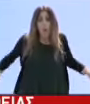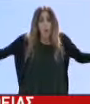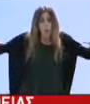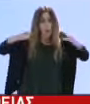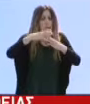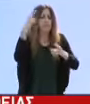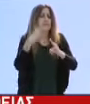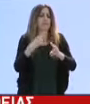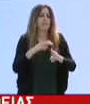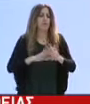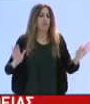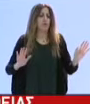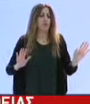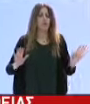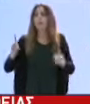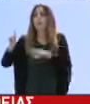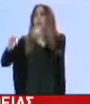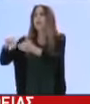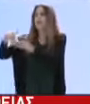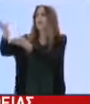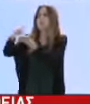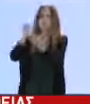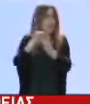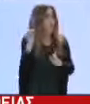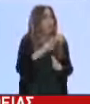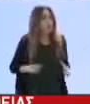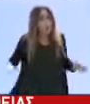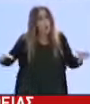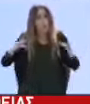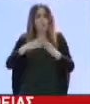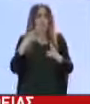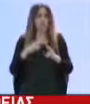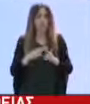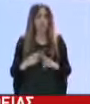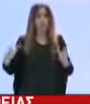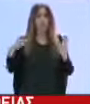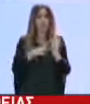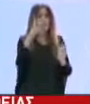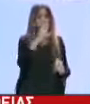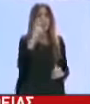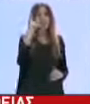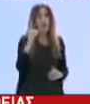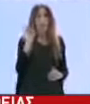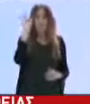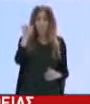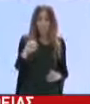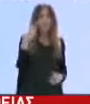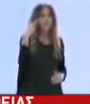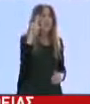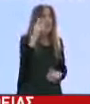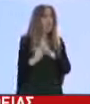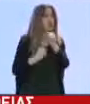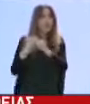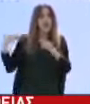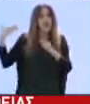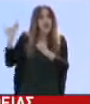λείπει. Το 2021, όταν θα συμπληρώνονται 200 χρόνια από την Επανάσταση της